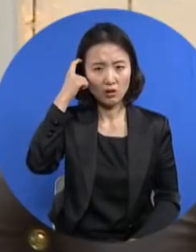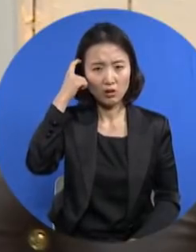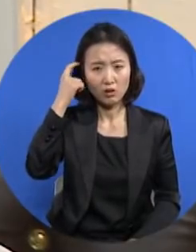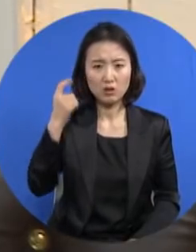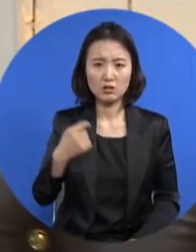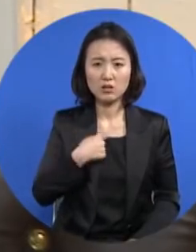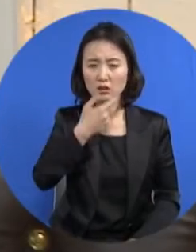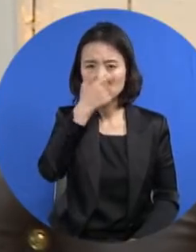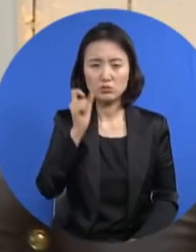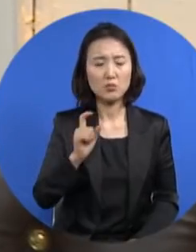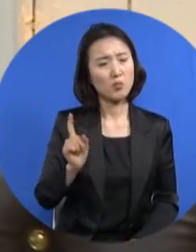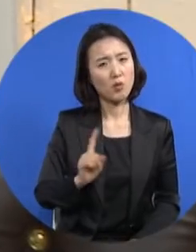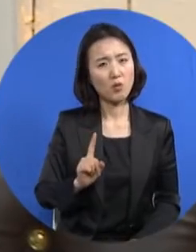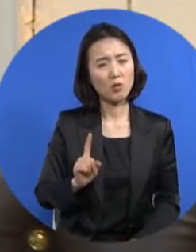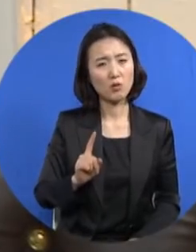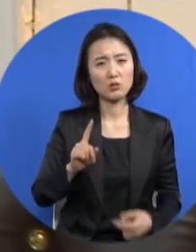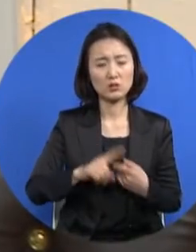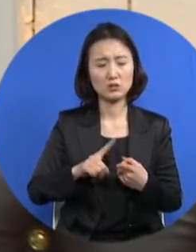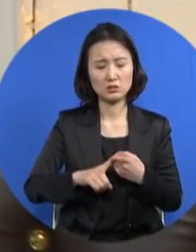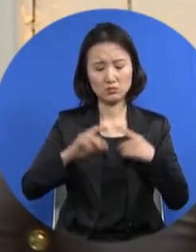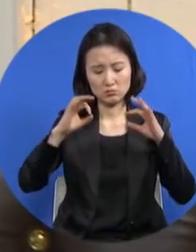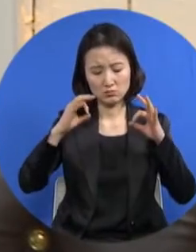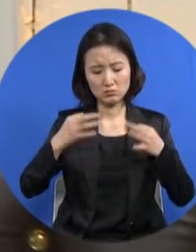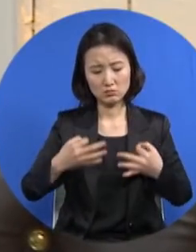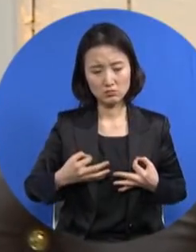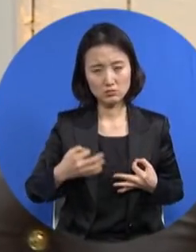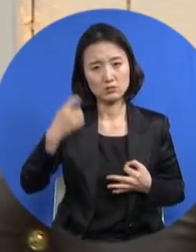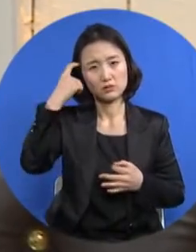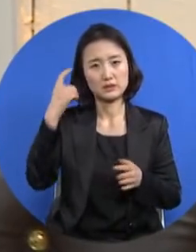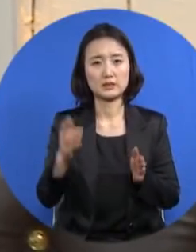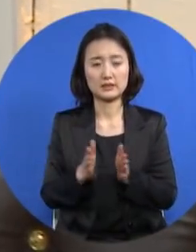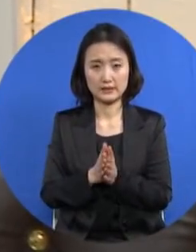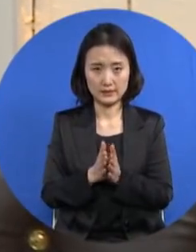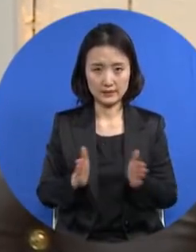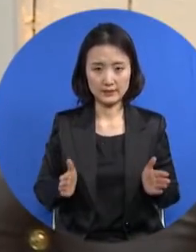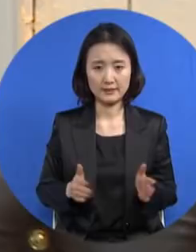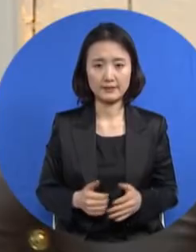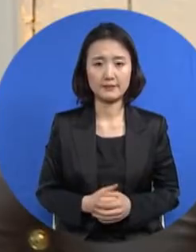뭐가 부족할까? 이런 게 조금씩 오는데요. 그래서 제가